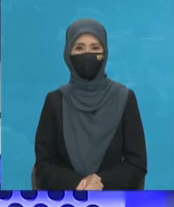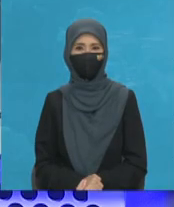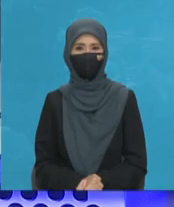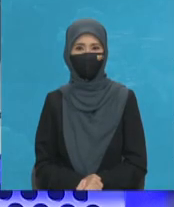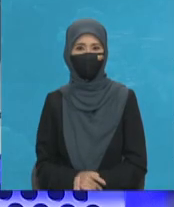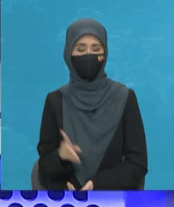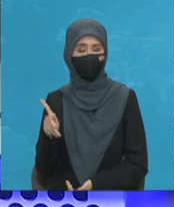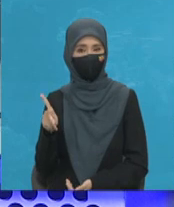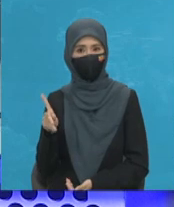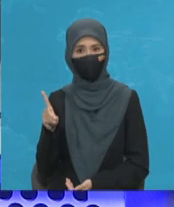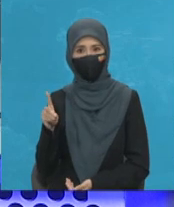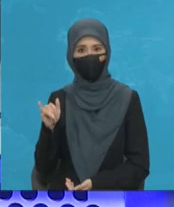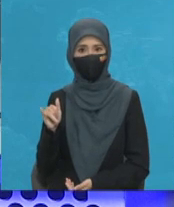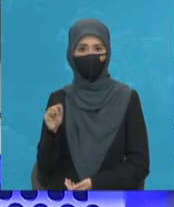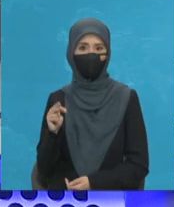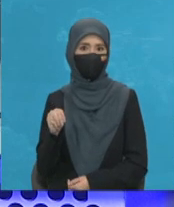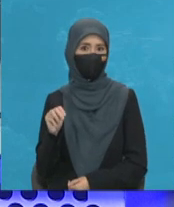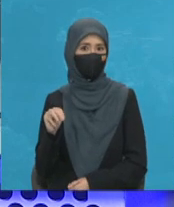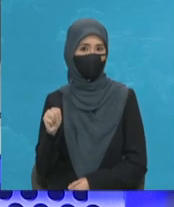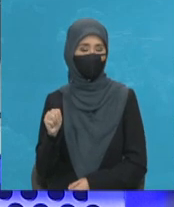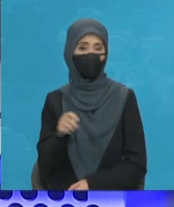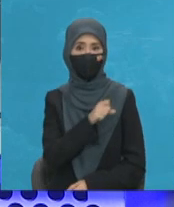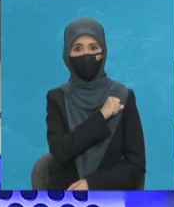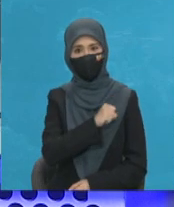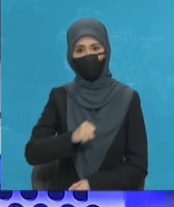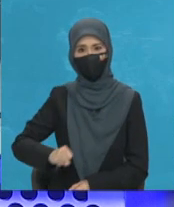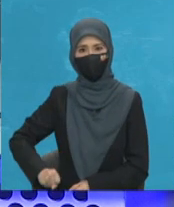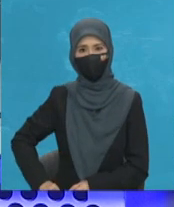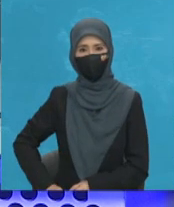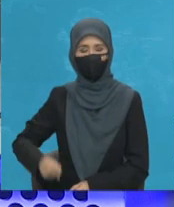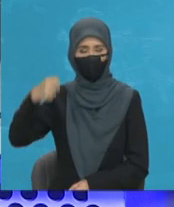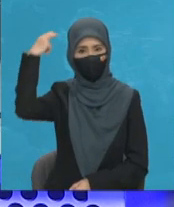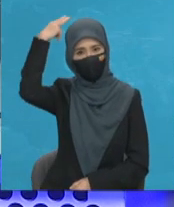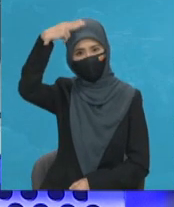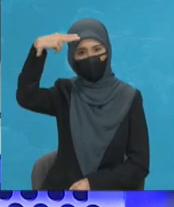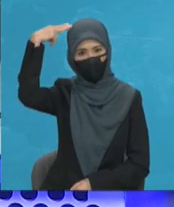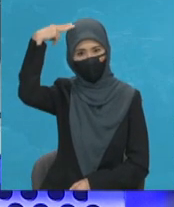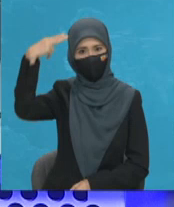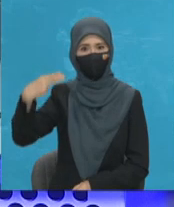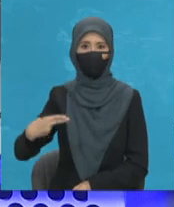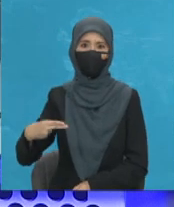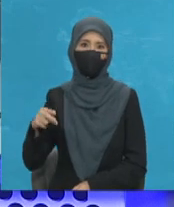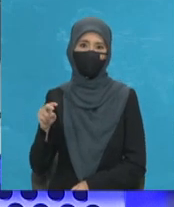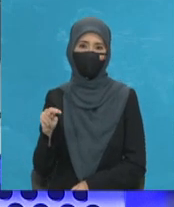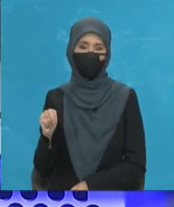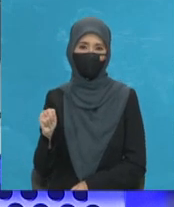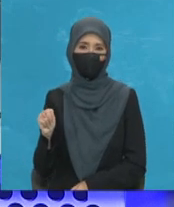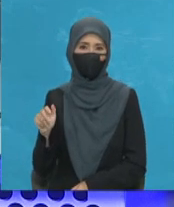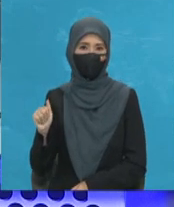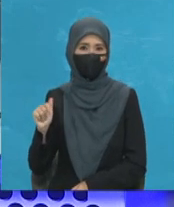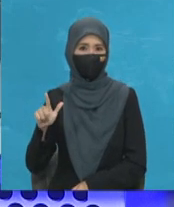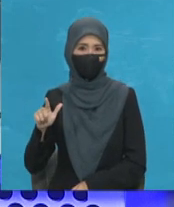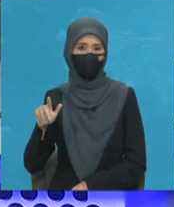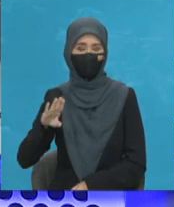Hai kebawah duli Yang Maha Mulia Paduka seri Baginda Sultan Haji Hassanal Bolkiah mu'izzaddin waddaulah ini